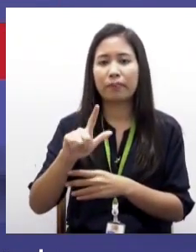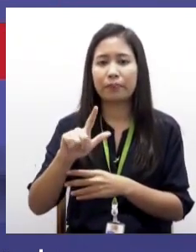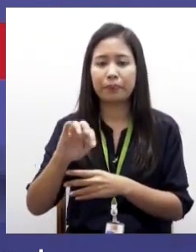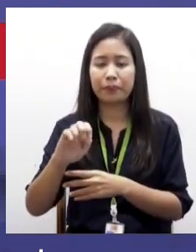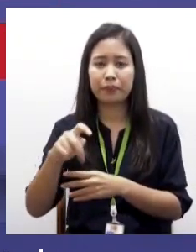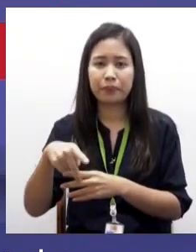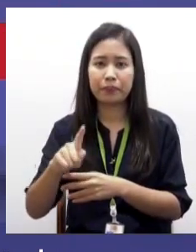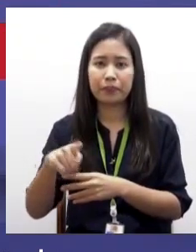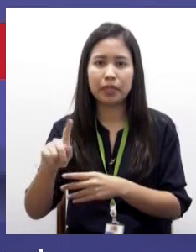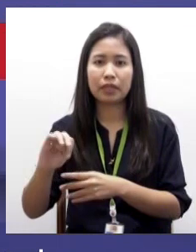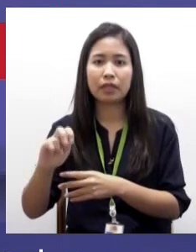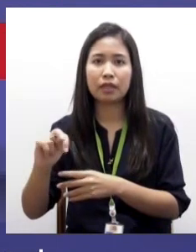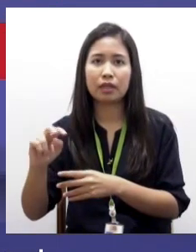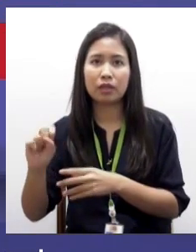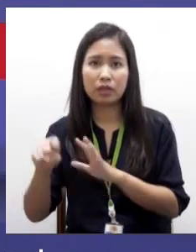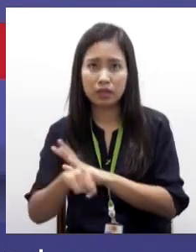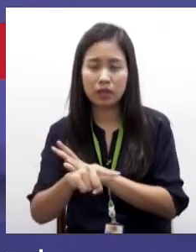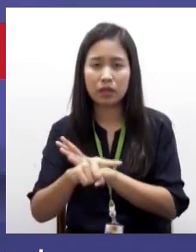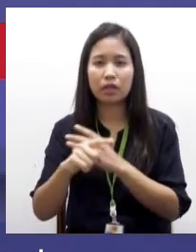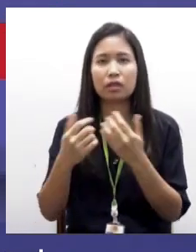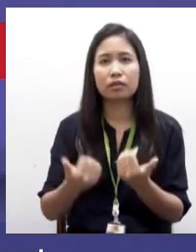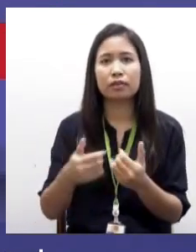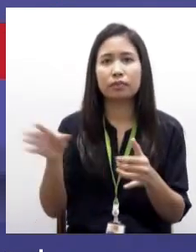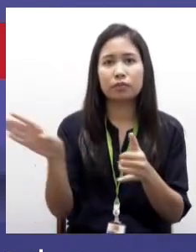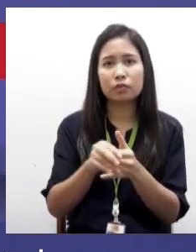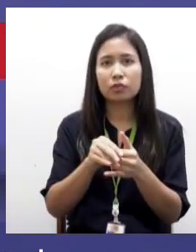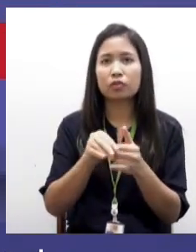เมื่อวานนะครับประเทศที่มีผู้ติดเชื้อสูงสุดนะครับในแถบอาเซียนเรานี่ก็คือประเทศไทยลิปปินนะครับมีผู้ที่จะถึง5,000223